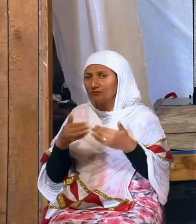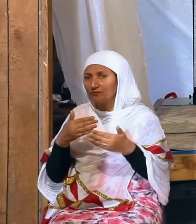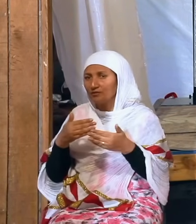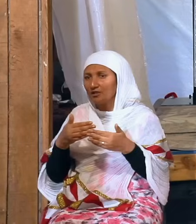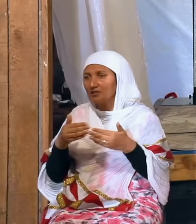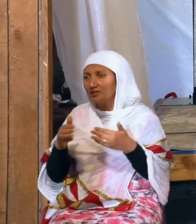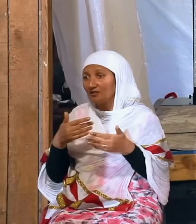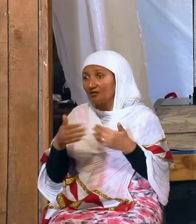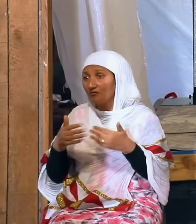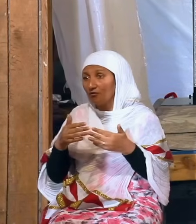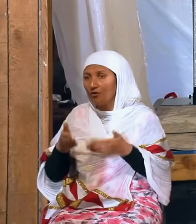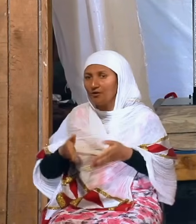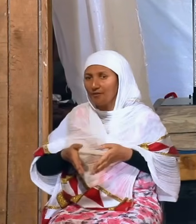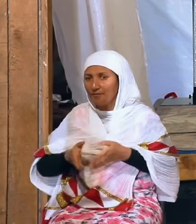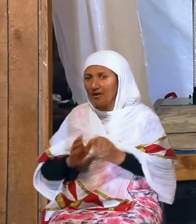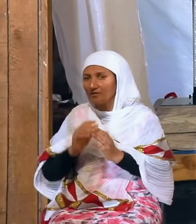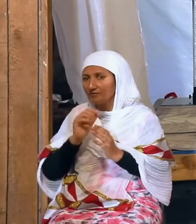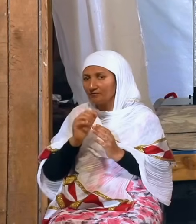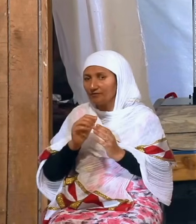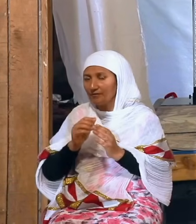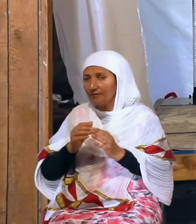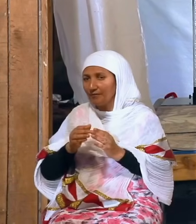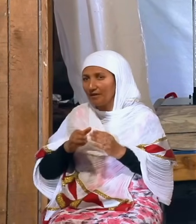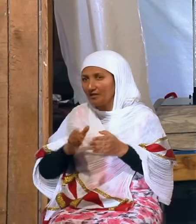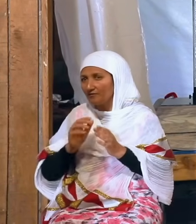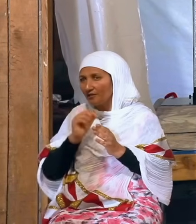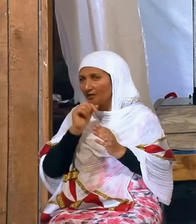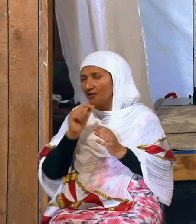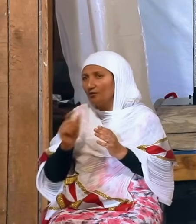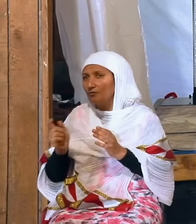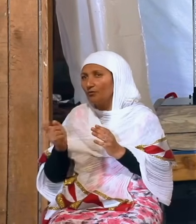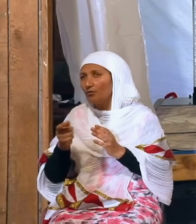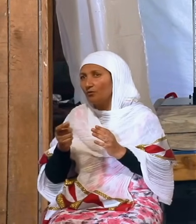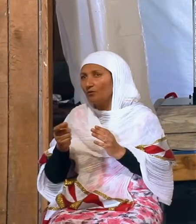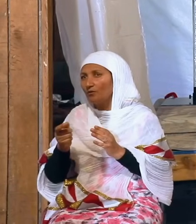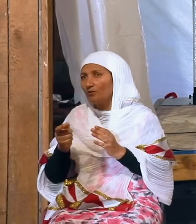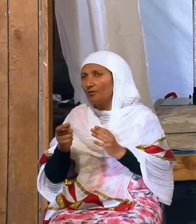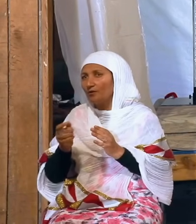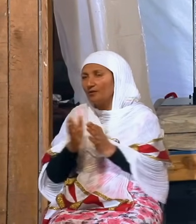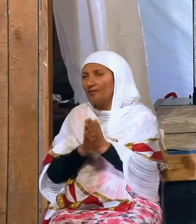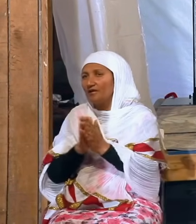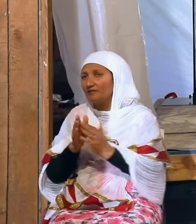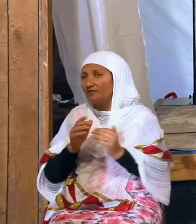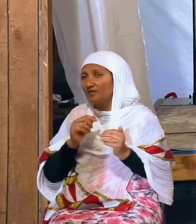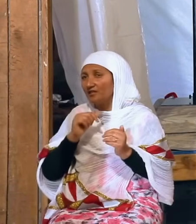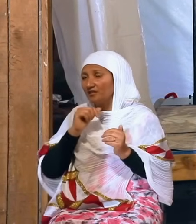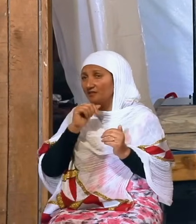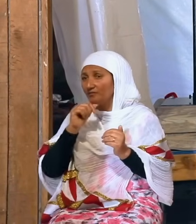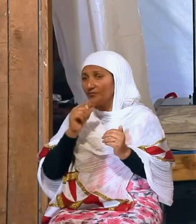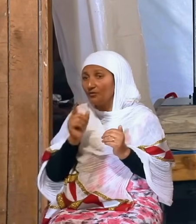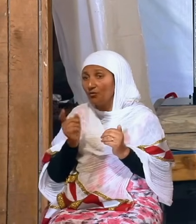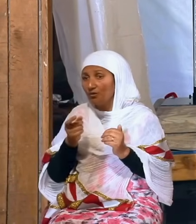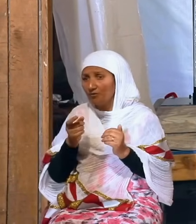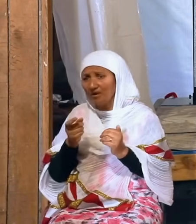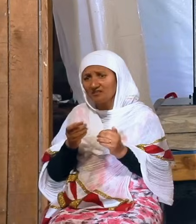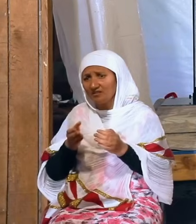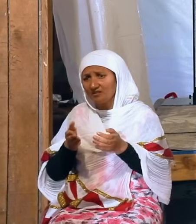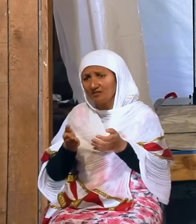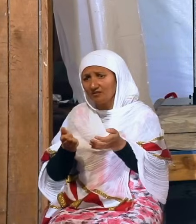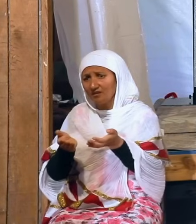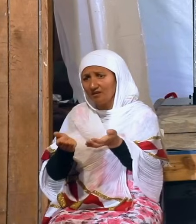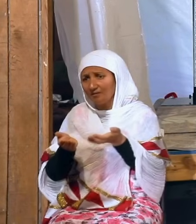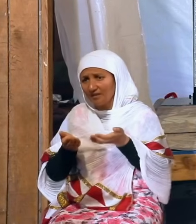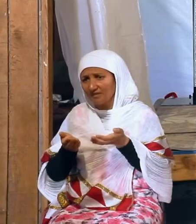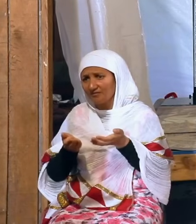የማያስፈልገው እንኳን ቢሆን ተሳትፈው ውሳኔው ላይ እነሱ እንዳሉበት ማሳወቅ አለባቸው። ለምሳሌ ልብስ ጫማ መግዛት ሊሆን